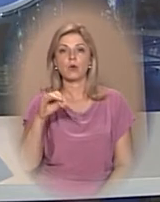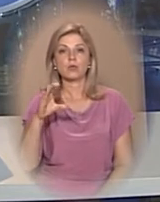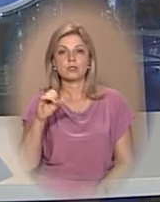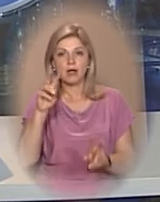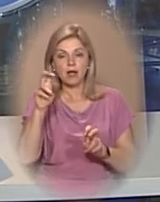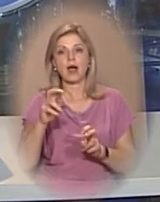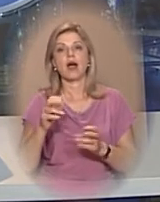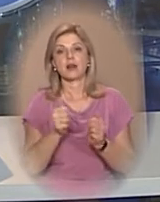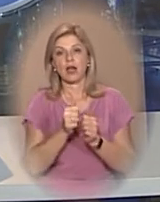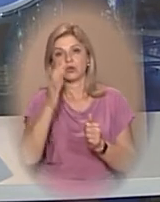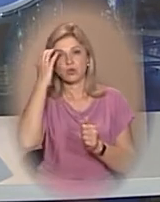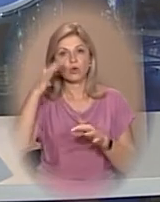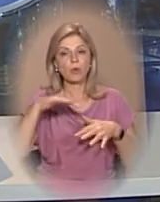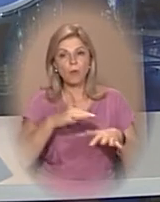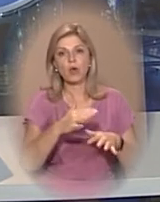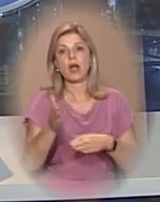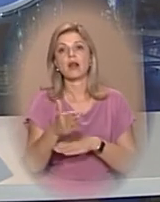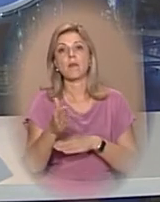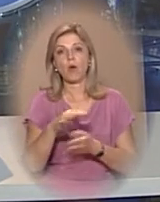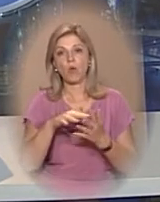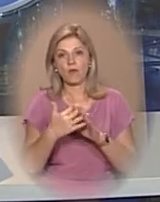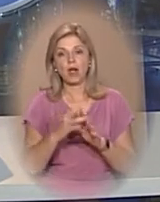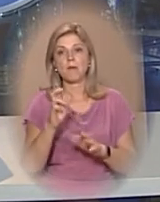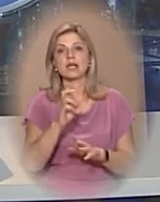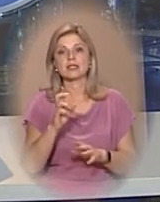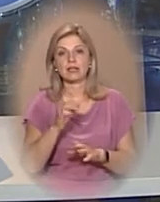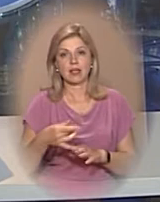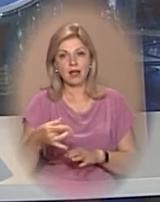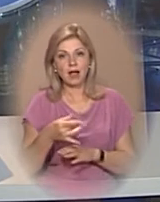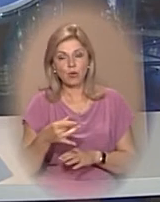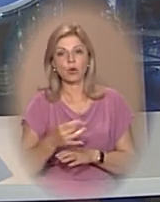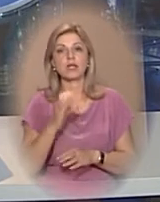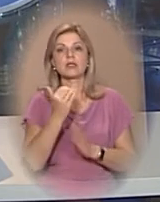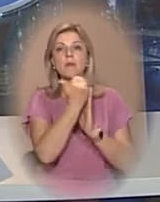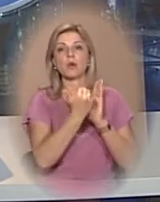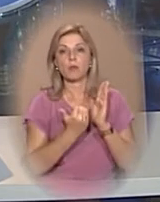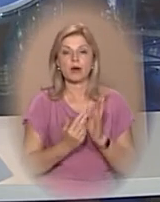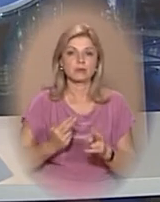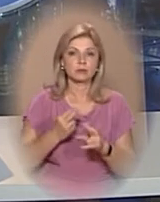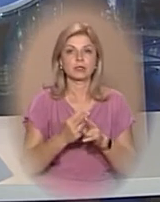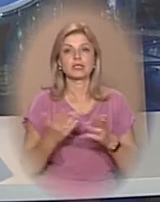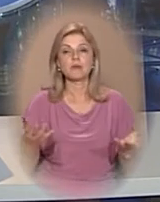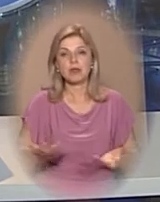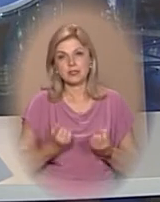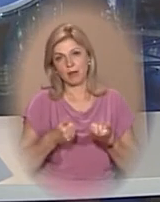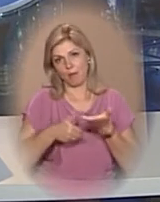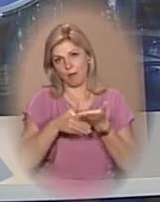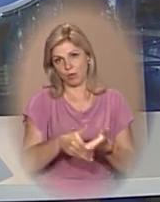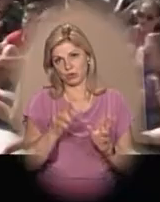узбережжі Чорного моря біля села Рибаківка Березанського району, із програмою «Запобігти, врятувати,